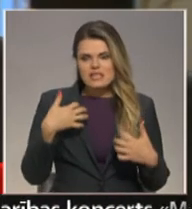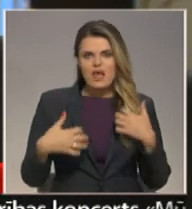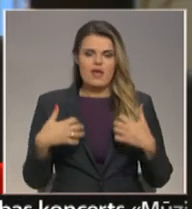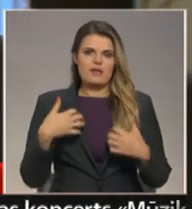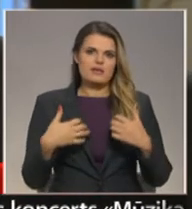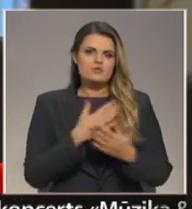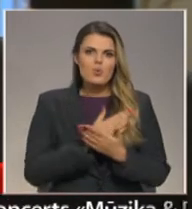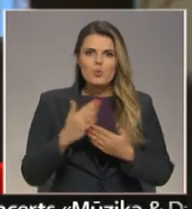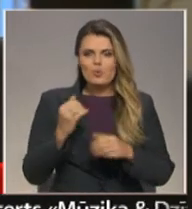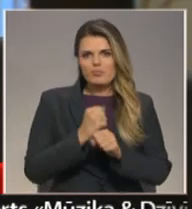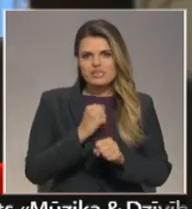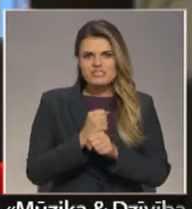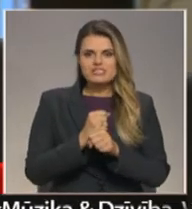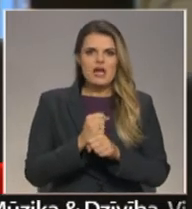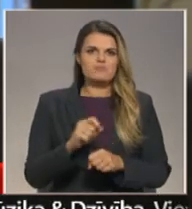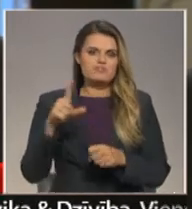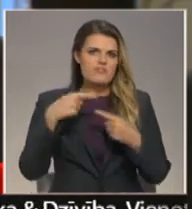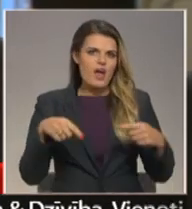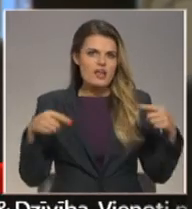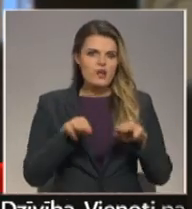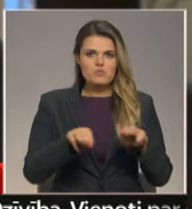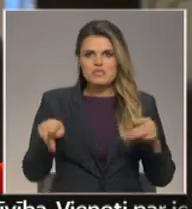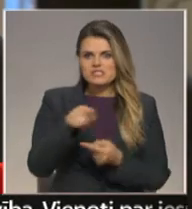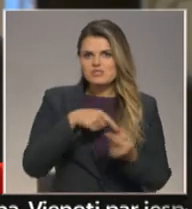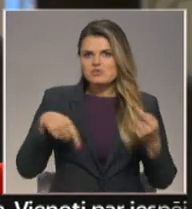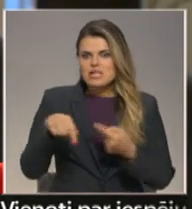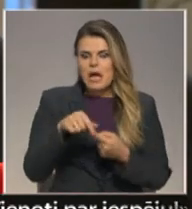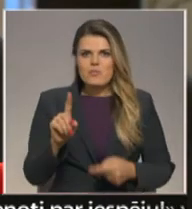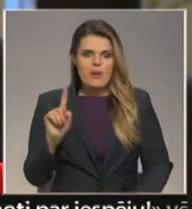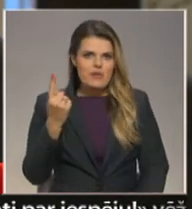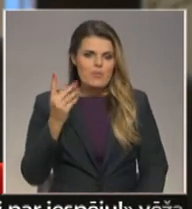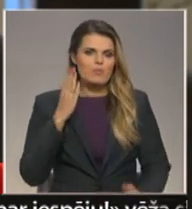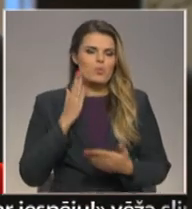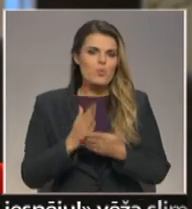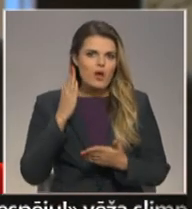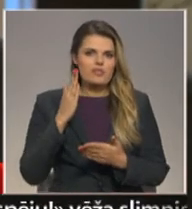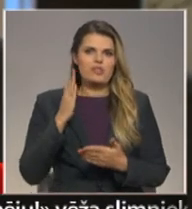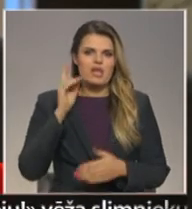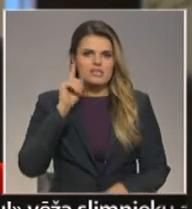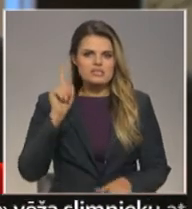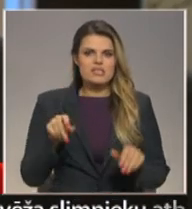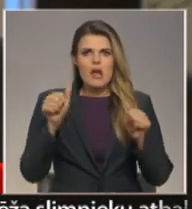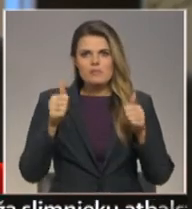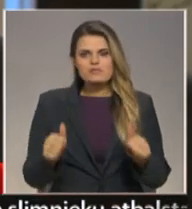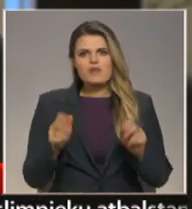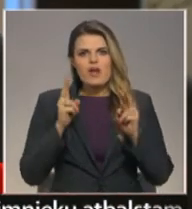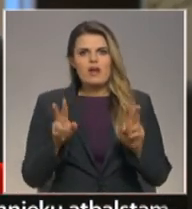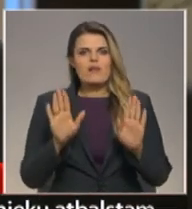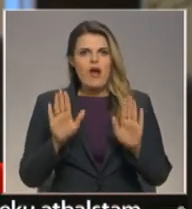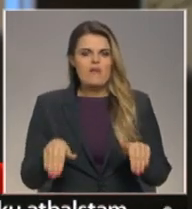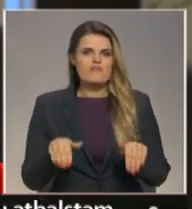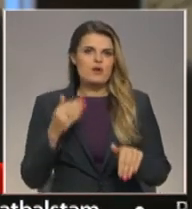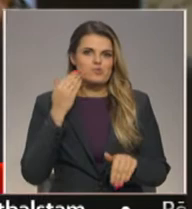bez steigas rūpīgs darbs vairāk ministrijas starpā. Pirmkārtām noteikti zināmas veidus, kā var klasificēt